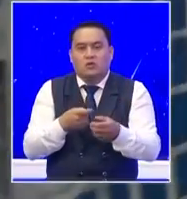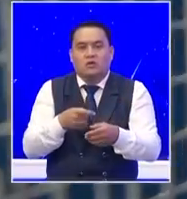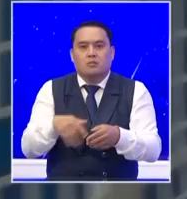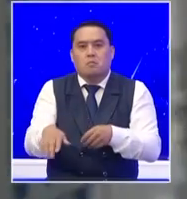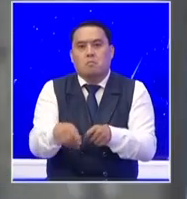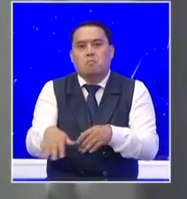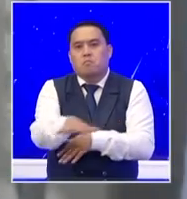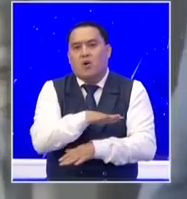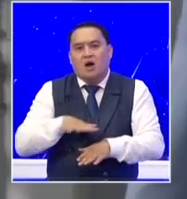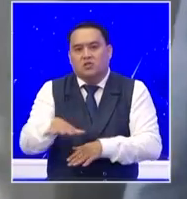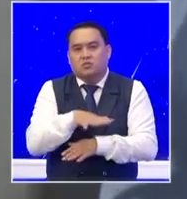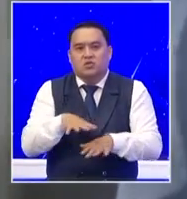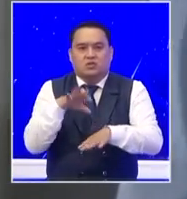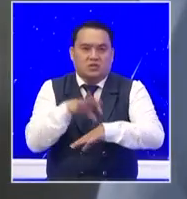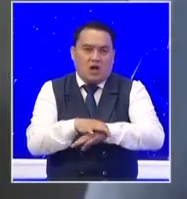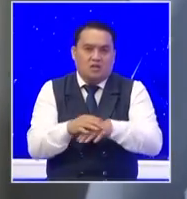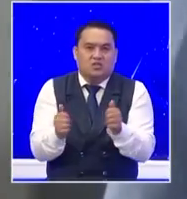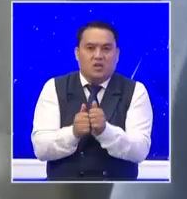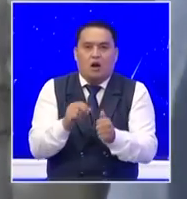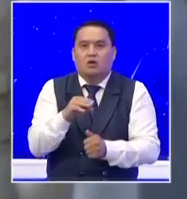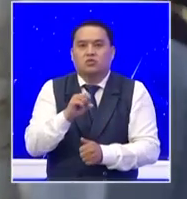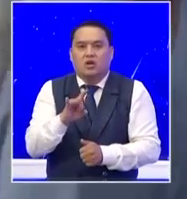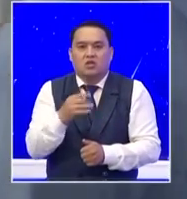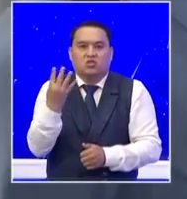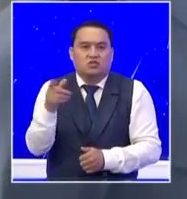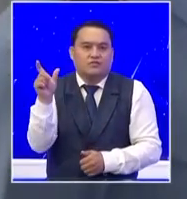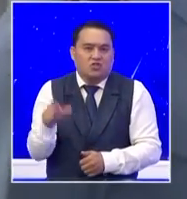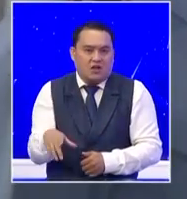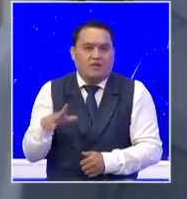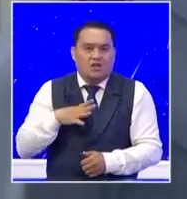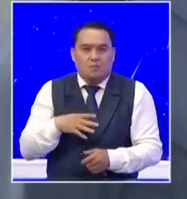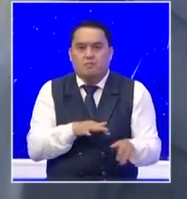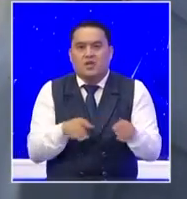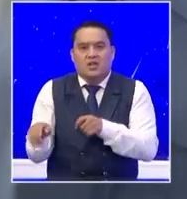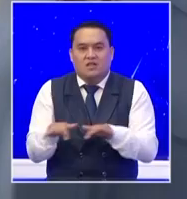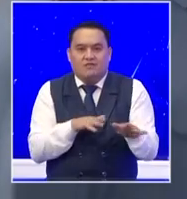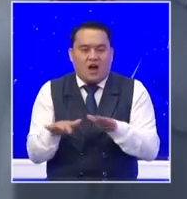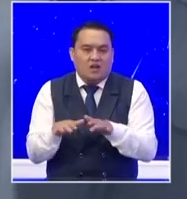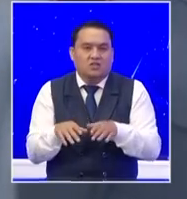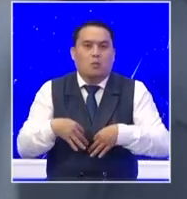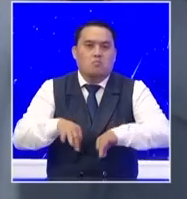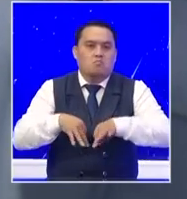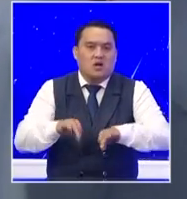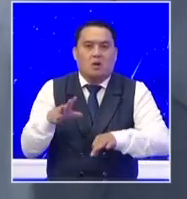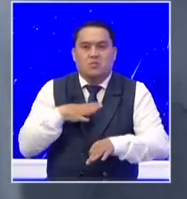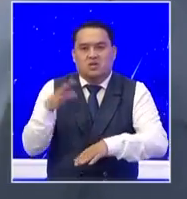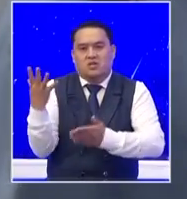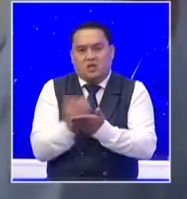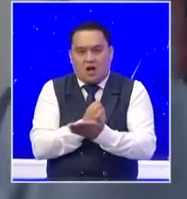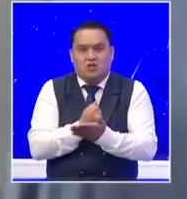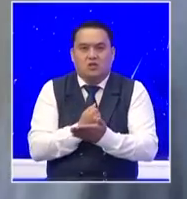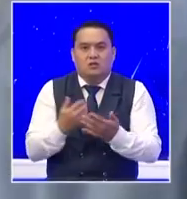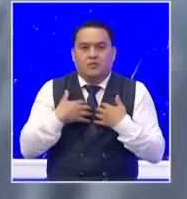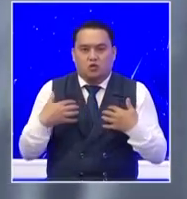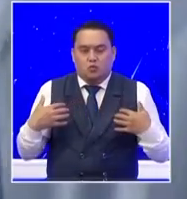на пастбище. Их задержали вблизи села Акжар. 4 подозреваемых передвигались на 2 автомобилях, в которых и были обнаружены